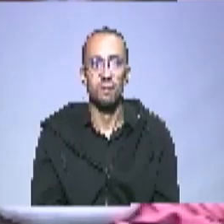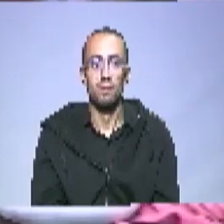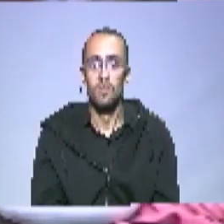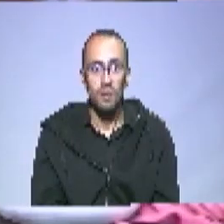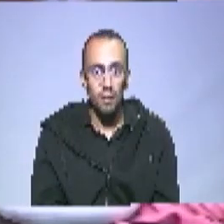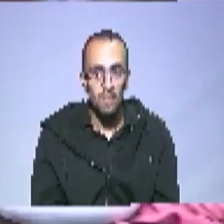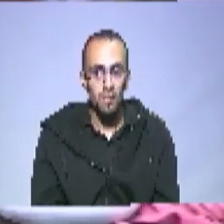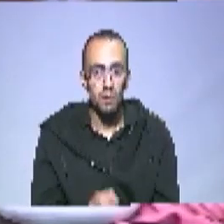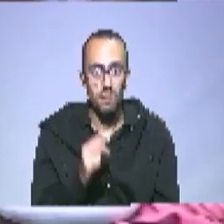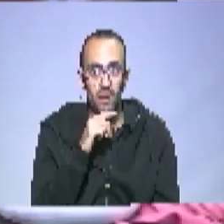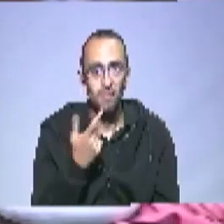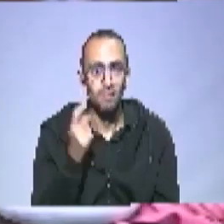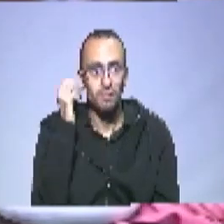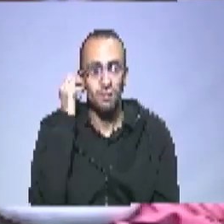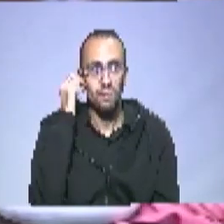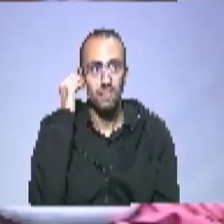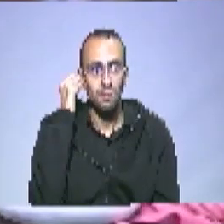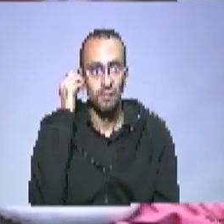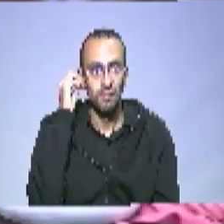ايه الاخبار؟